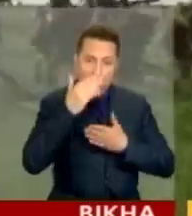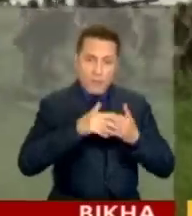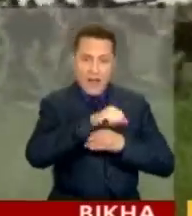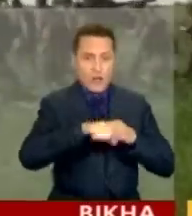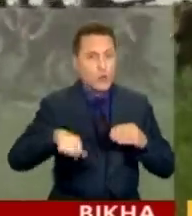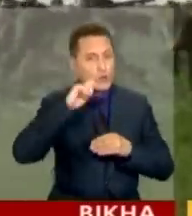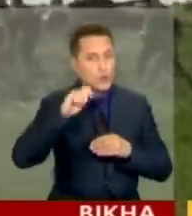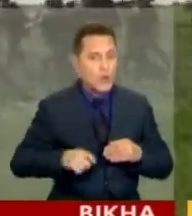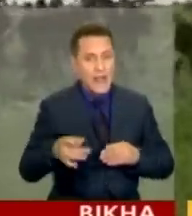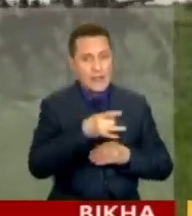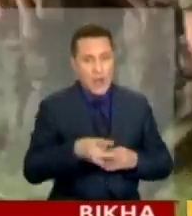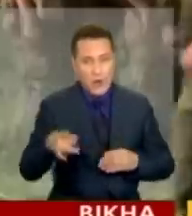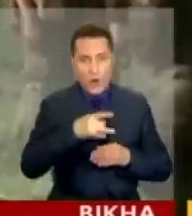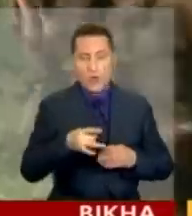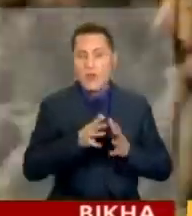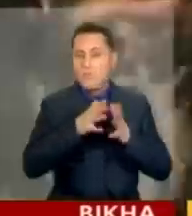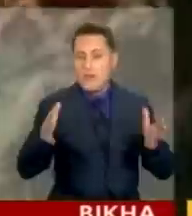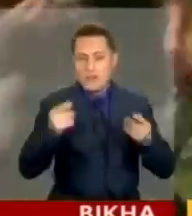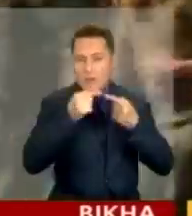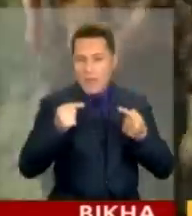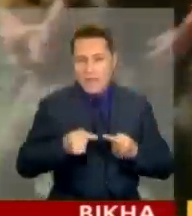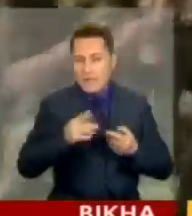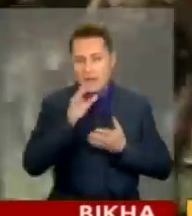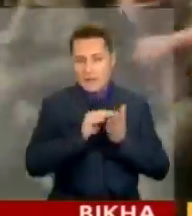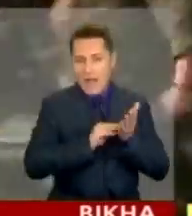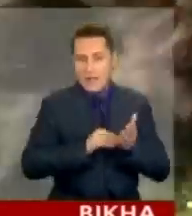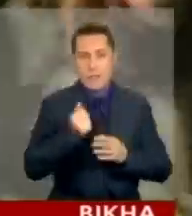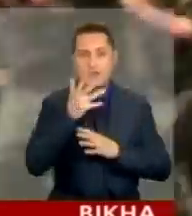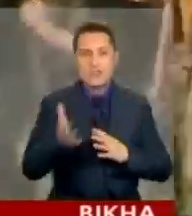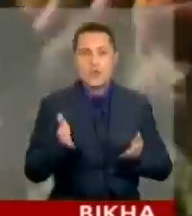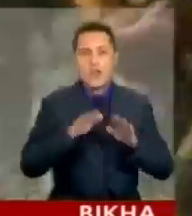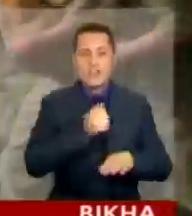районах. Поки більше певних даних про число залишених військових немає.